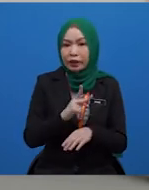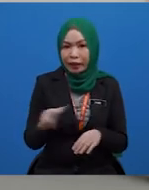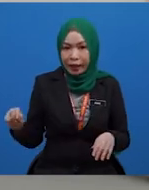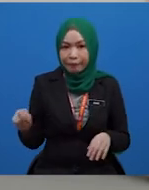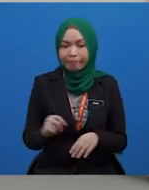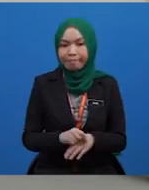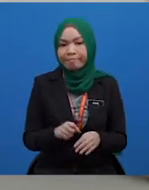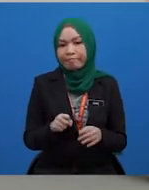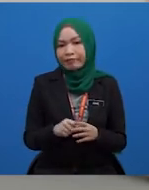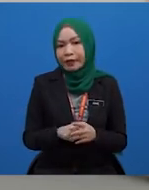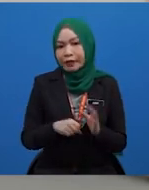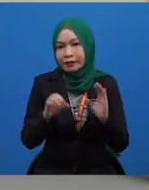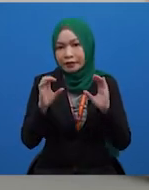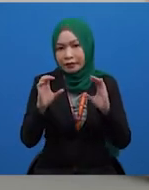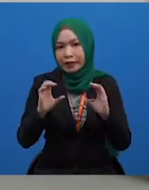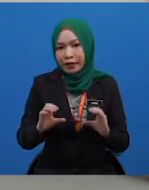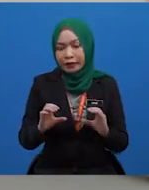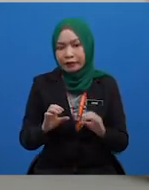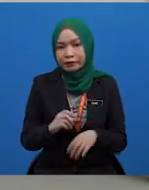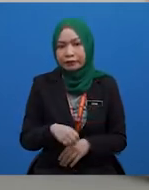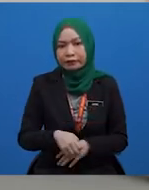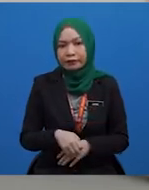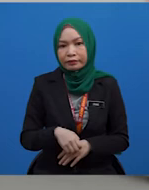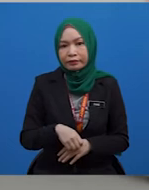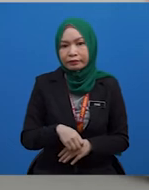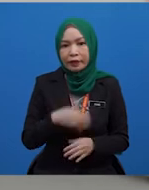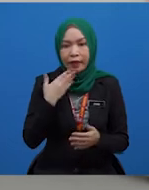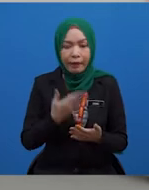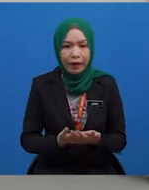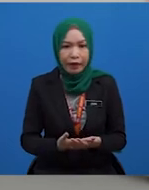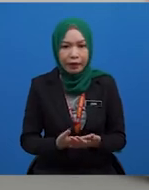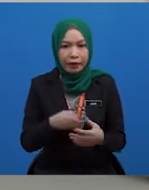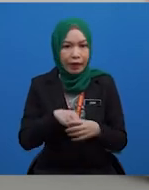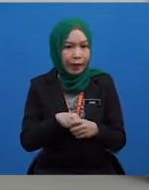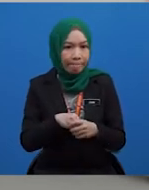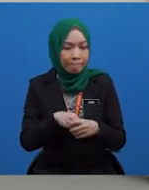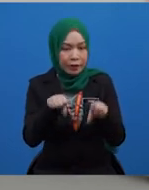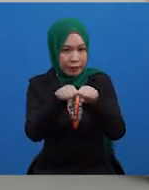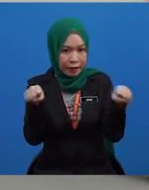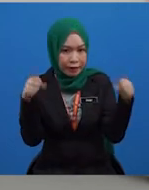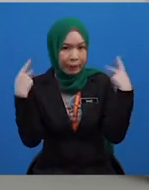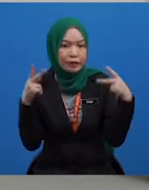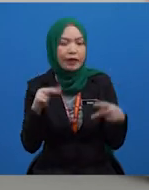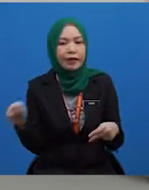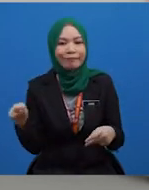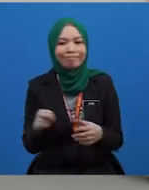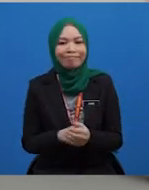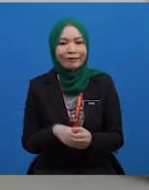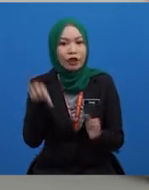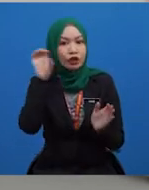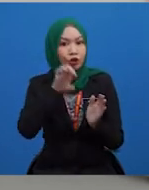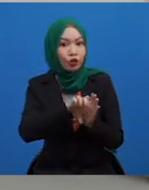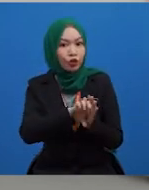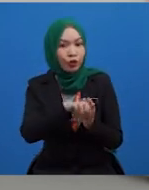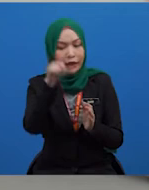pasaran. Sebagai contohnya, lelaki dan wanita mempunyai cita rasa yang berbeza.